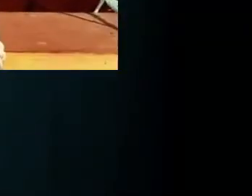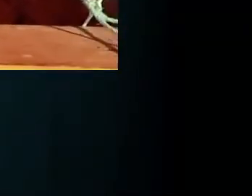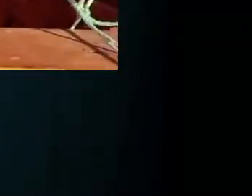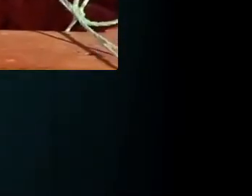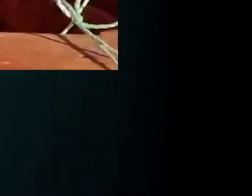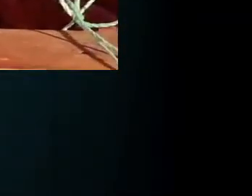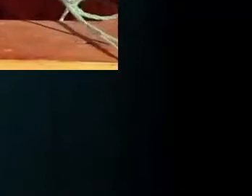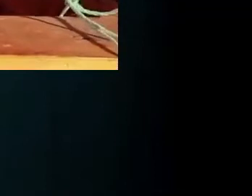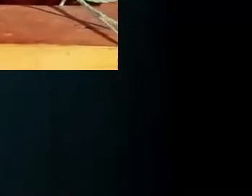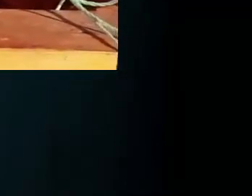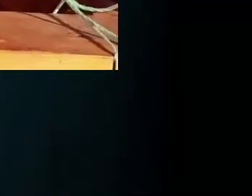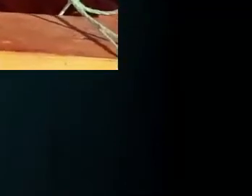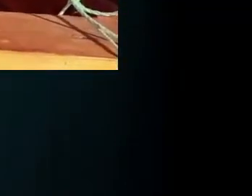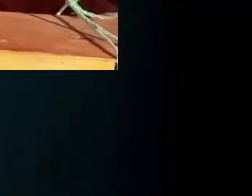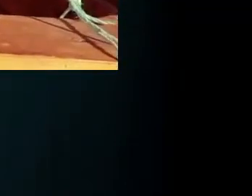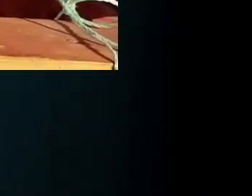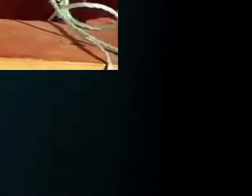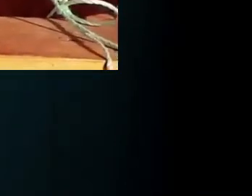قلت فكرة أساسية بين